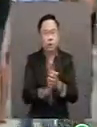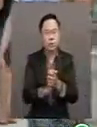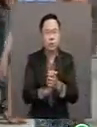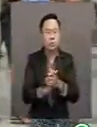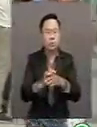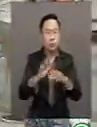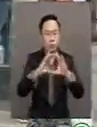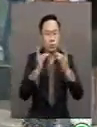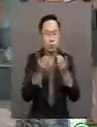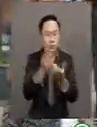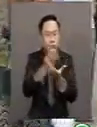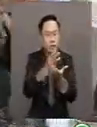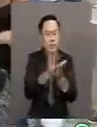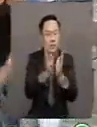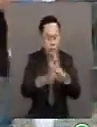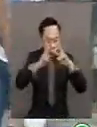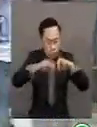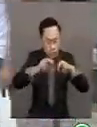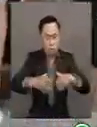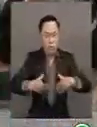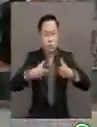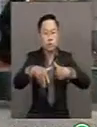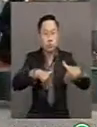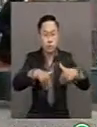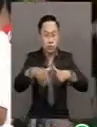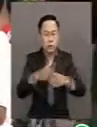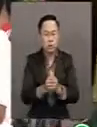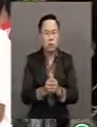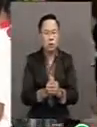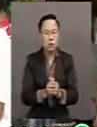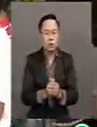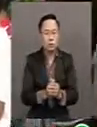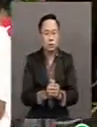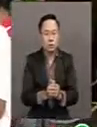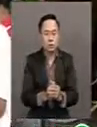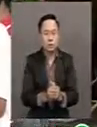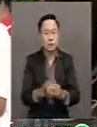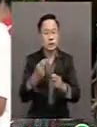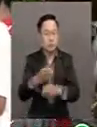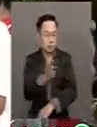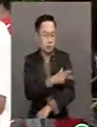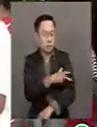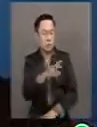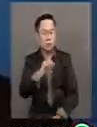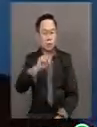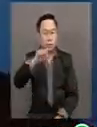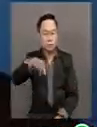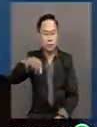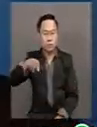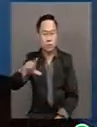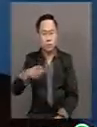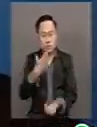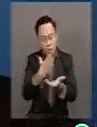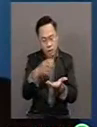ชมรมขับเคลื่อนวิชาการเพื่อวิจัยความสุขชุมชนสำนักวิจัยซูเปอร์โพลนะคะดร.นพพลกันนิกาก็เปิดเผ